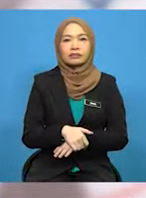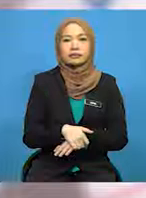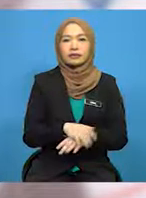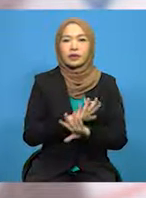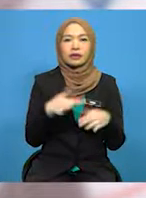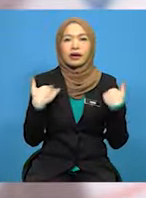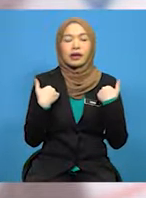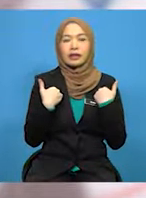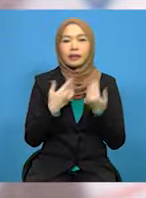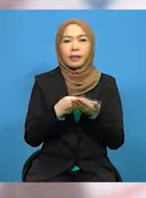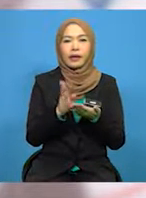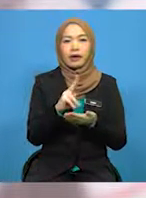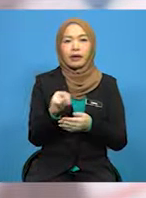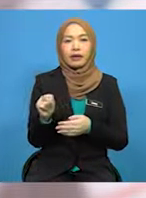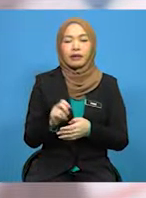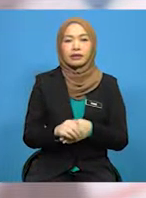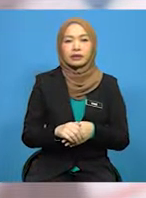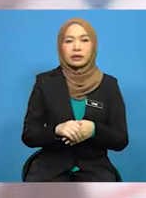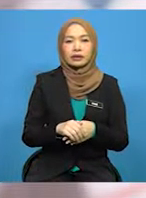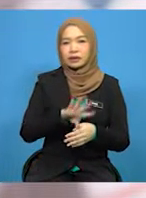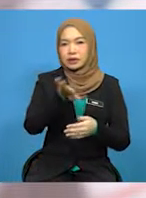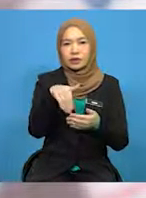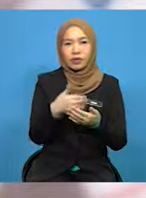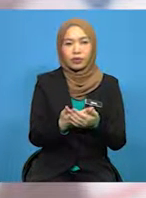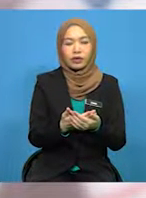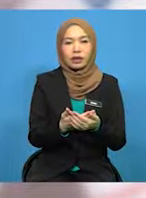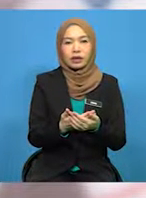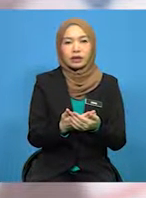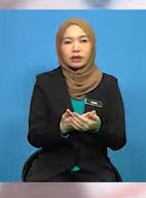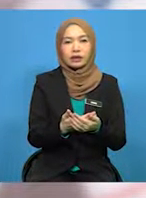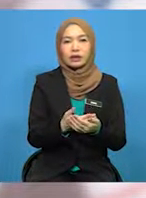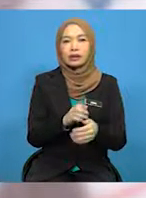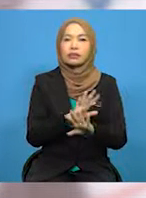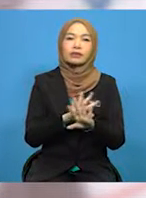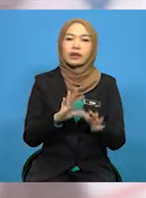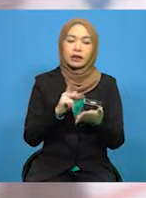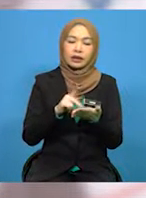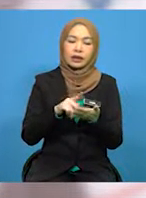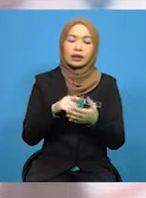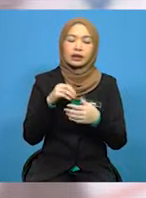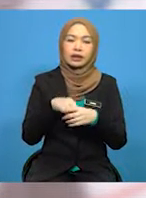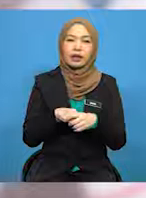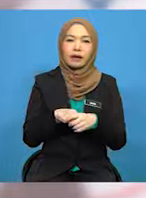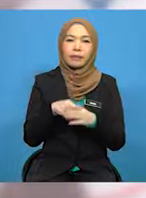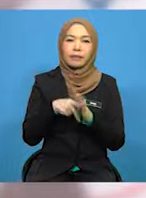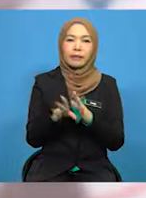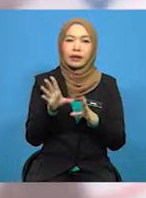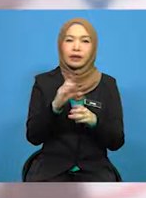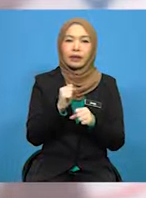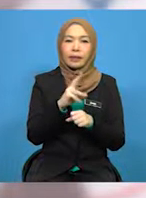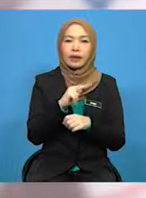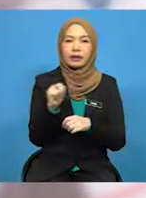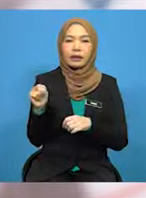dibayar. Kesemua nilai ini tidak diambil kira dalam pendapatan negara